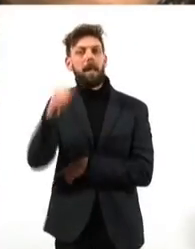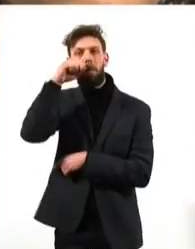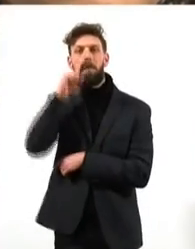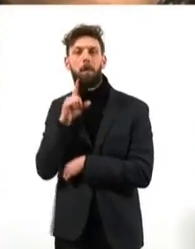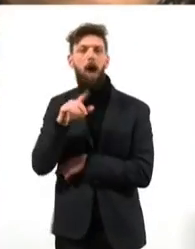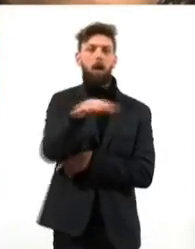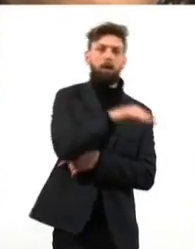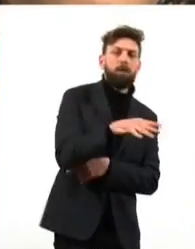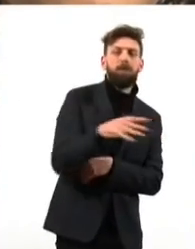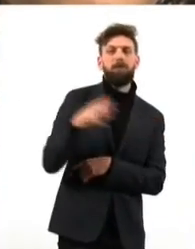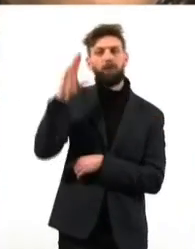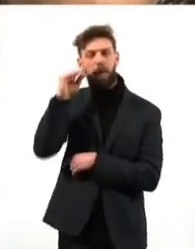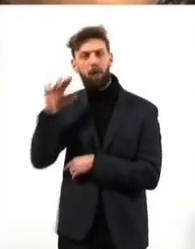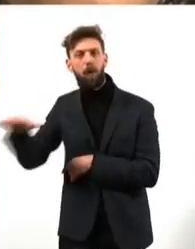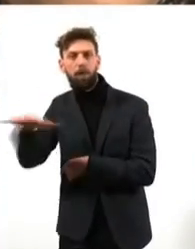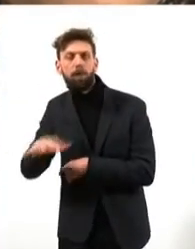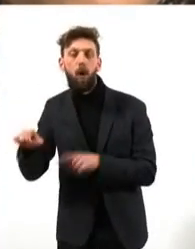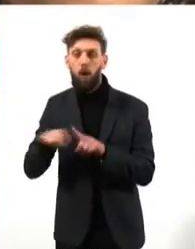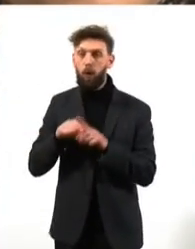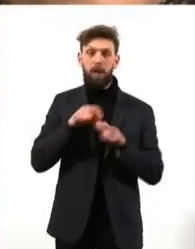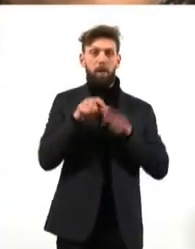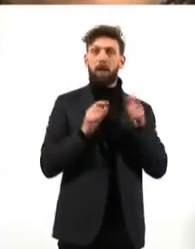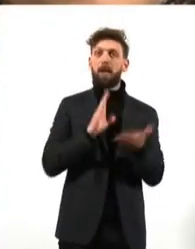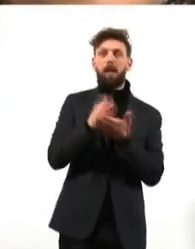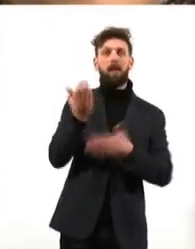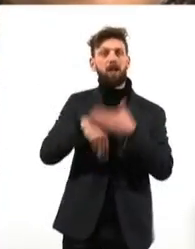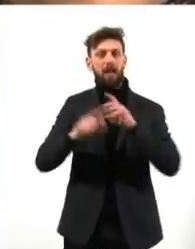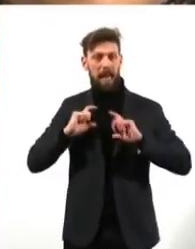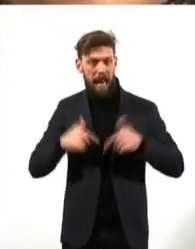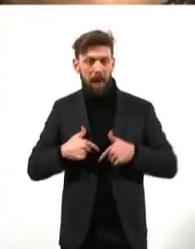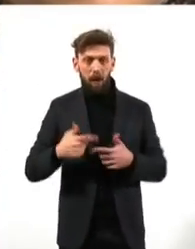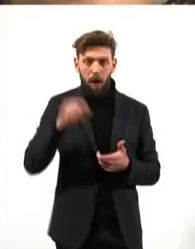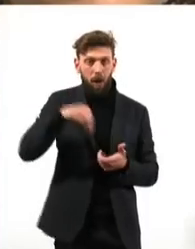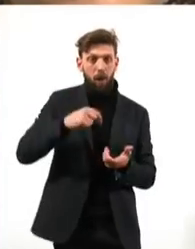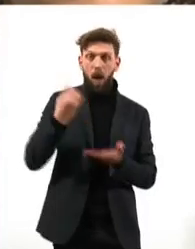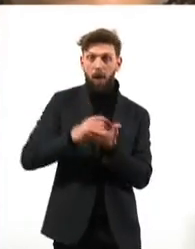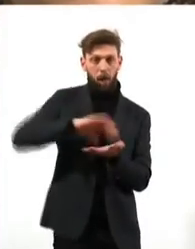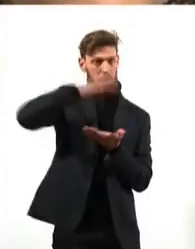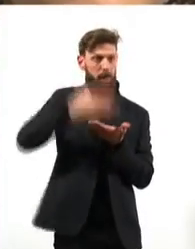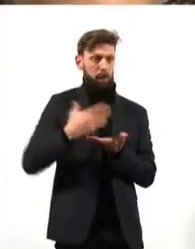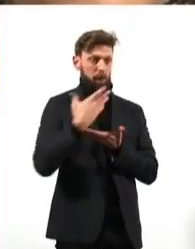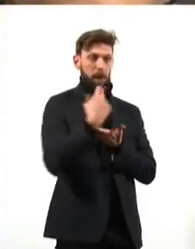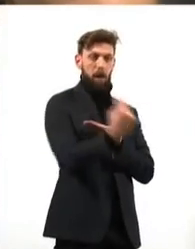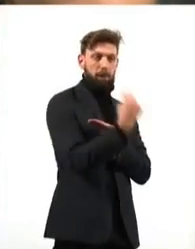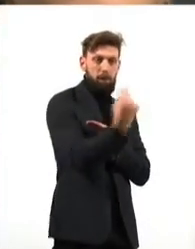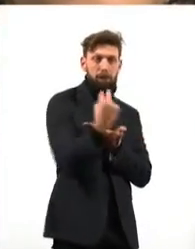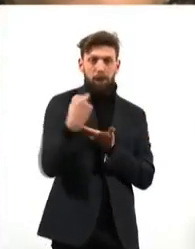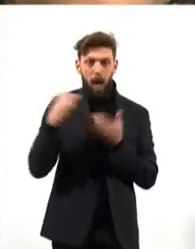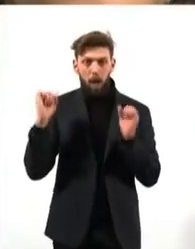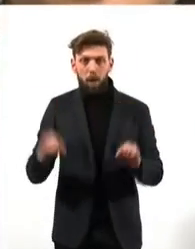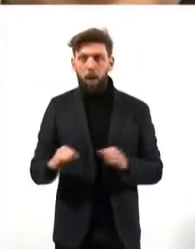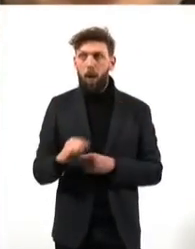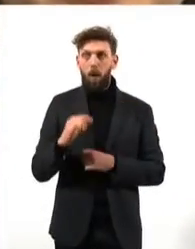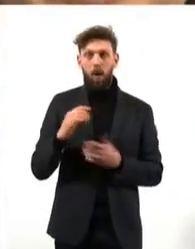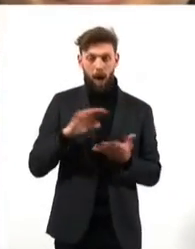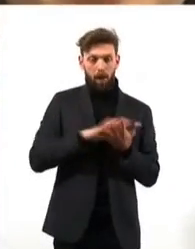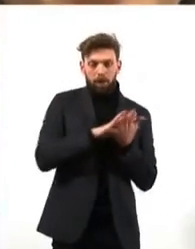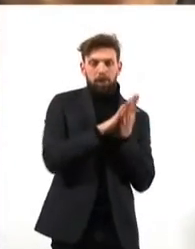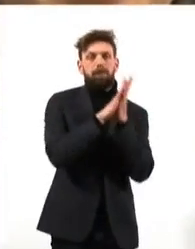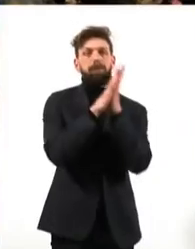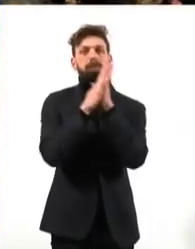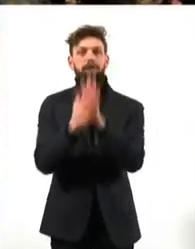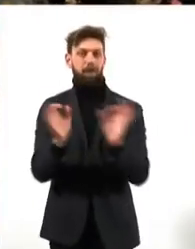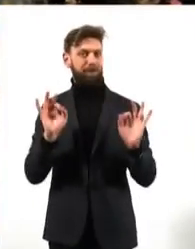les intervenants scolaires, pour que l'on puisse en parler et qu'on puisse passer cette période-là de la plus bonne des manières. Merci.